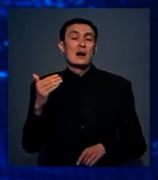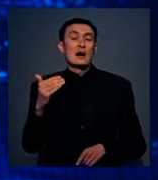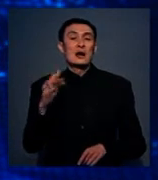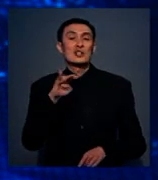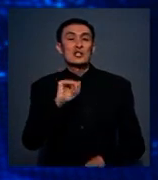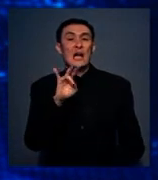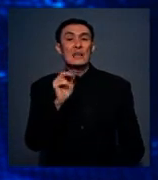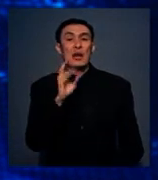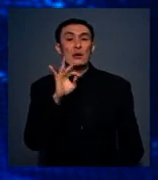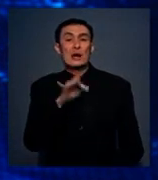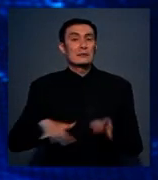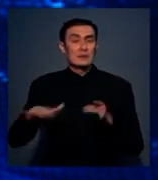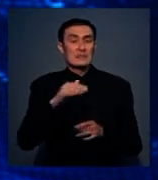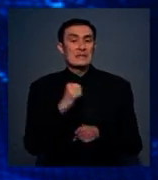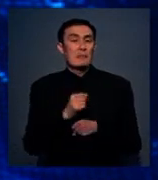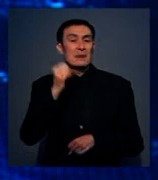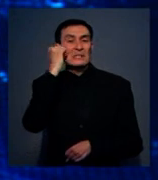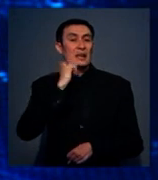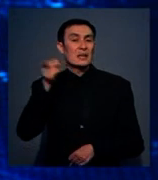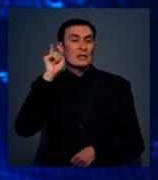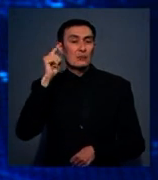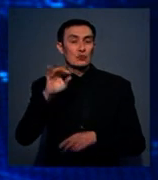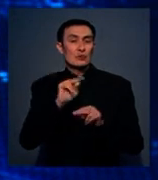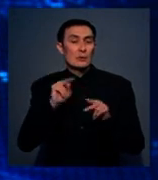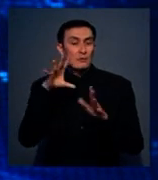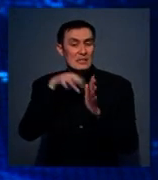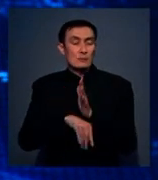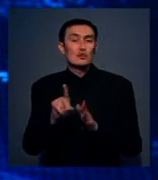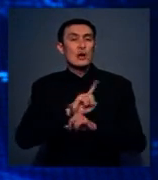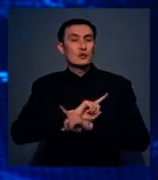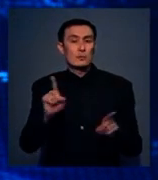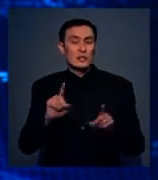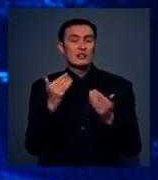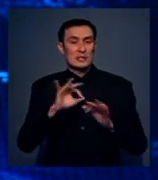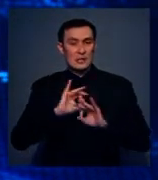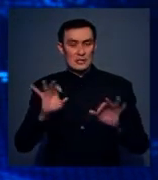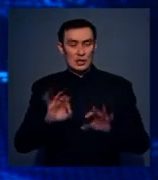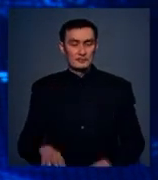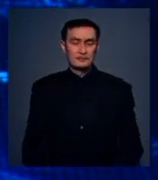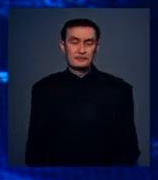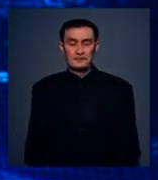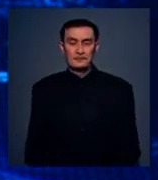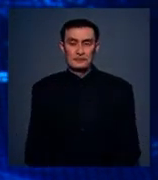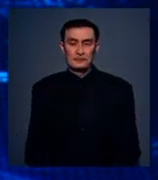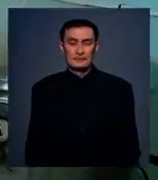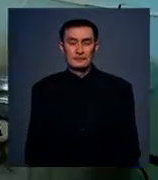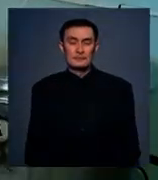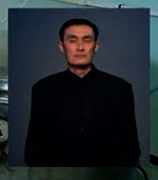Жанакурганского района. Изготовлен он по старинному рецепту. Что в нем особенного, узнавала моя коллега в регионе Райхан Джибаева.